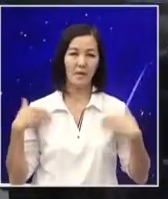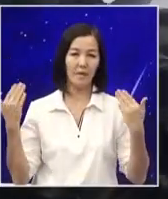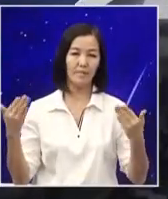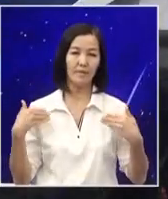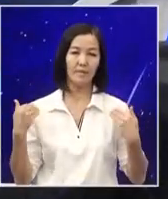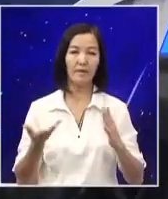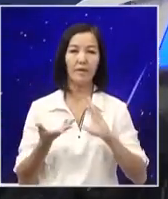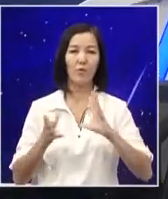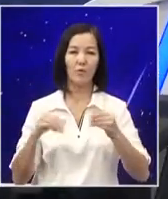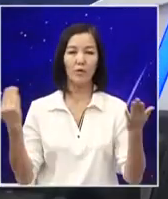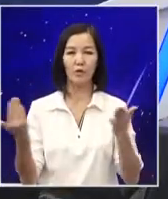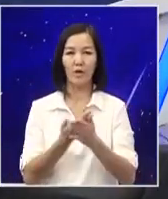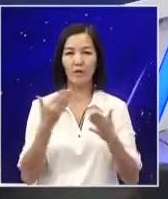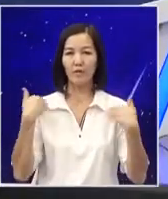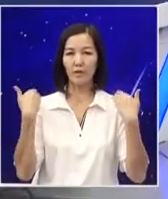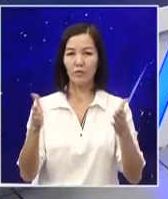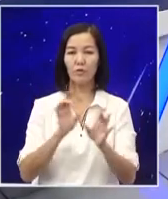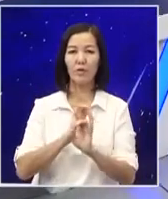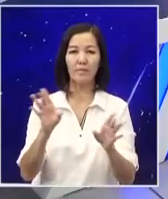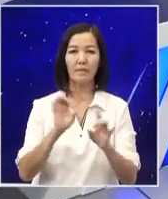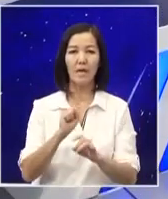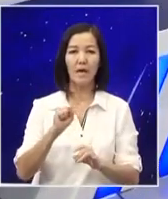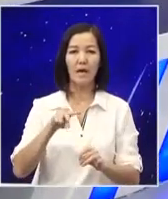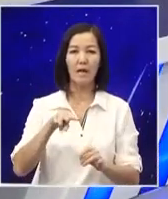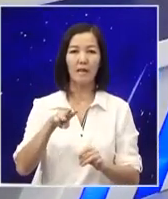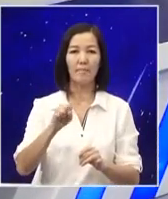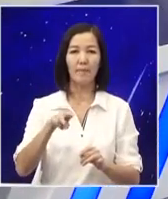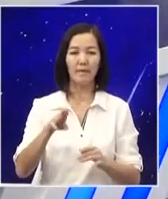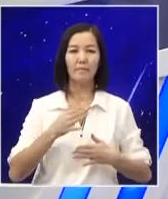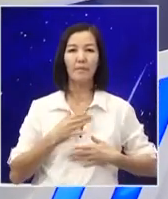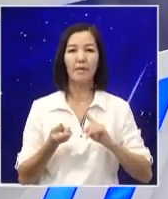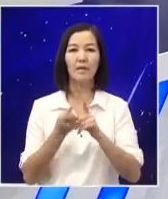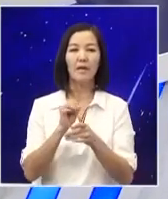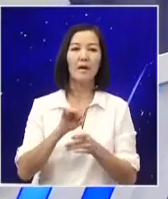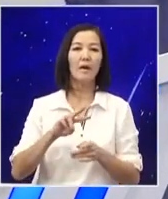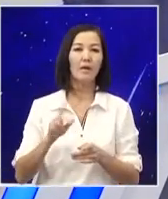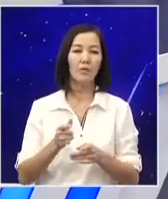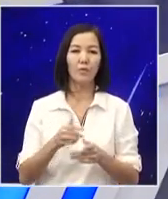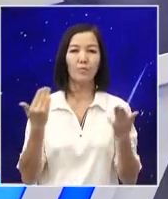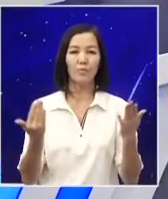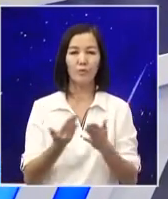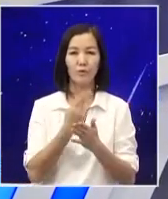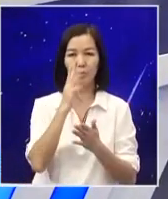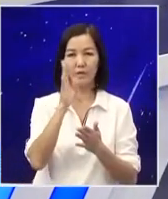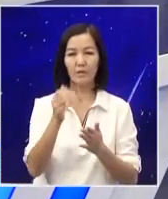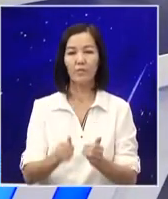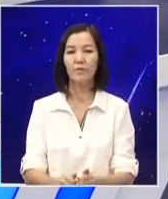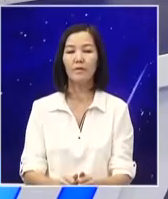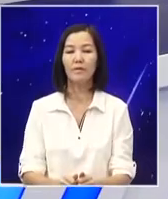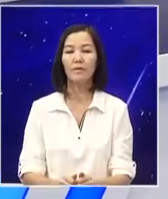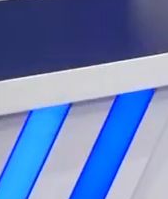Ассаламу алейкум, қадірмен дағайын, тікелей эфирде жаңалықтар студияда Алмат Хамид, сурдо аудармада Айгүл Жұмашқызы. Бүгін